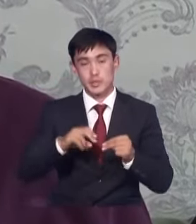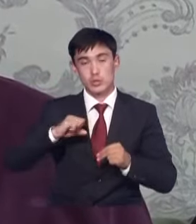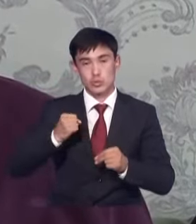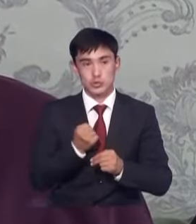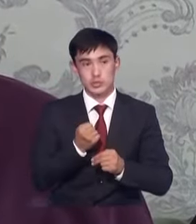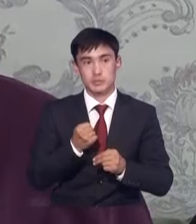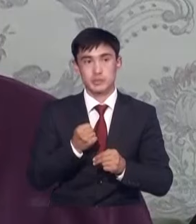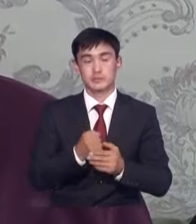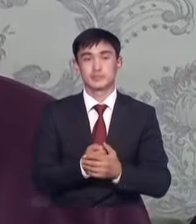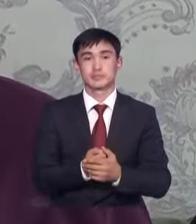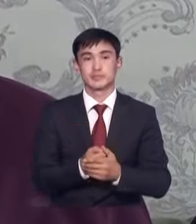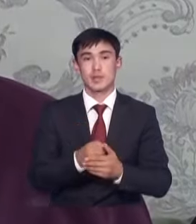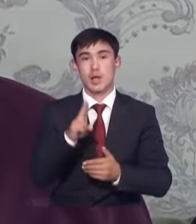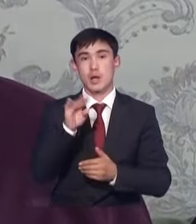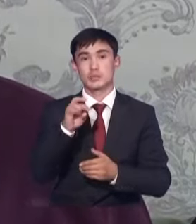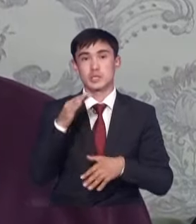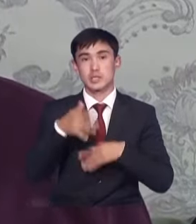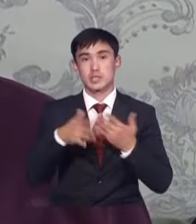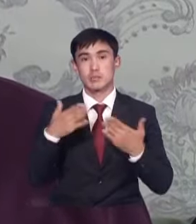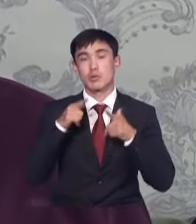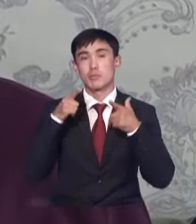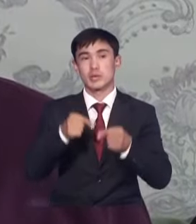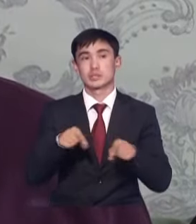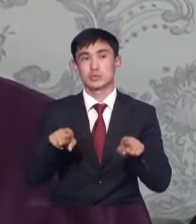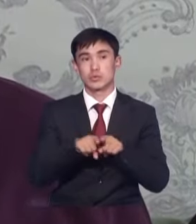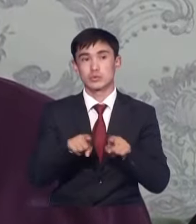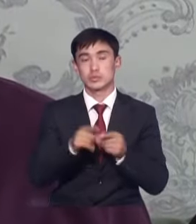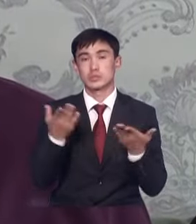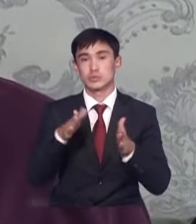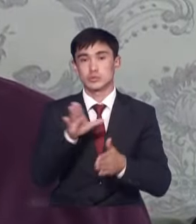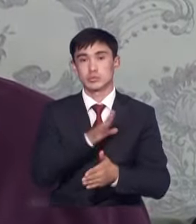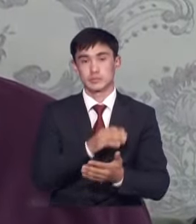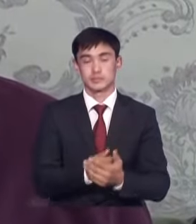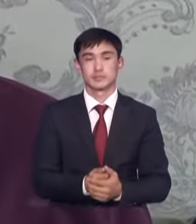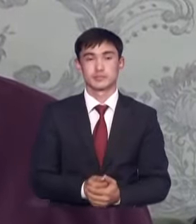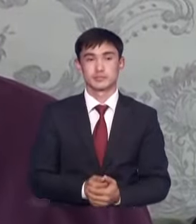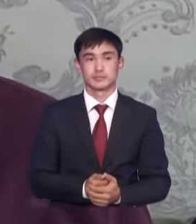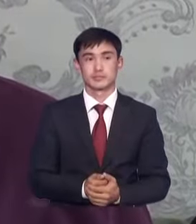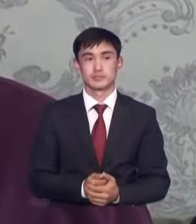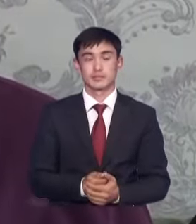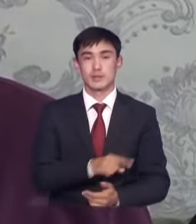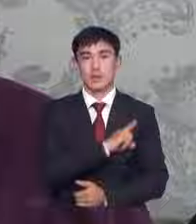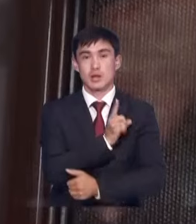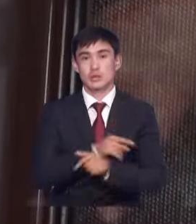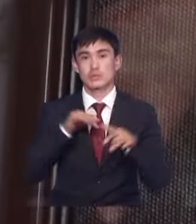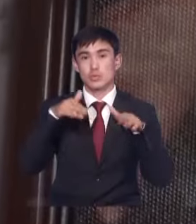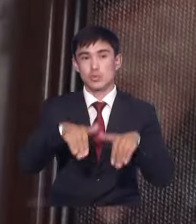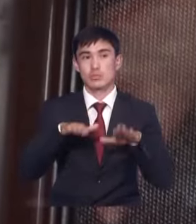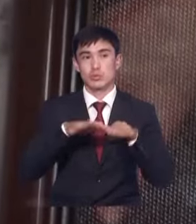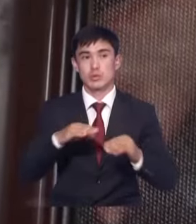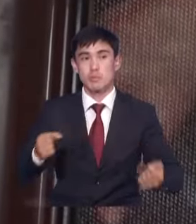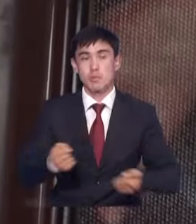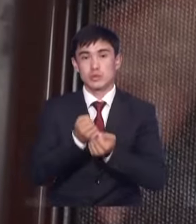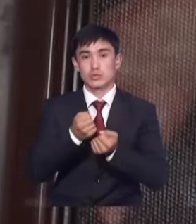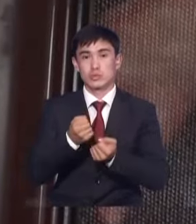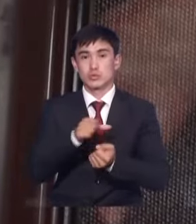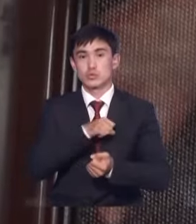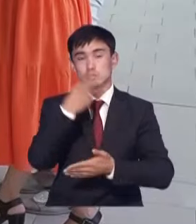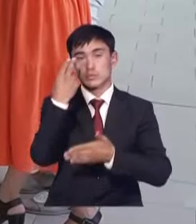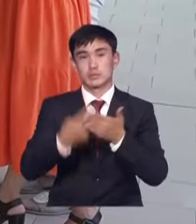достарымен Қапшағайға демалуға барған кезде осындай жағдай болып, жаңағы бір қатты толқын болған, баланы құтқарды, өзі кетіп